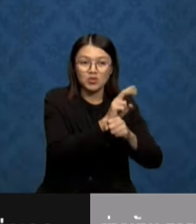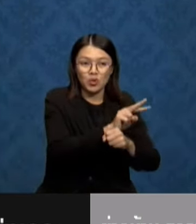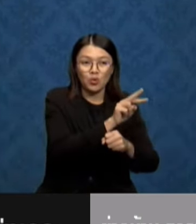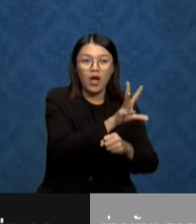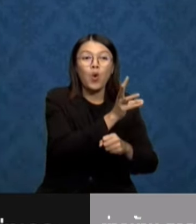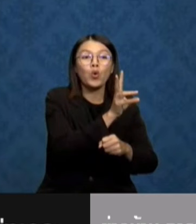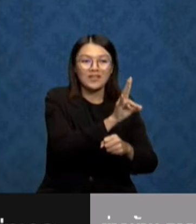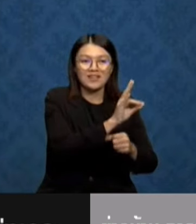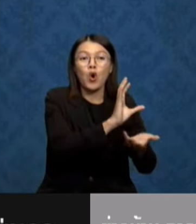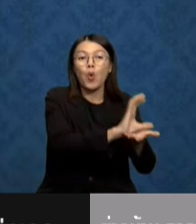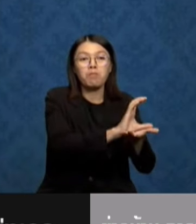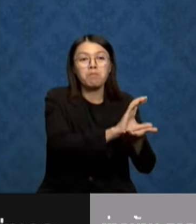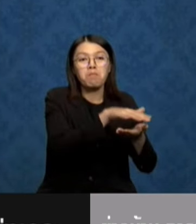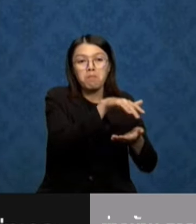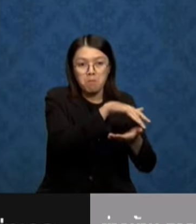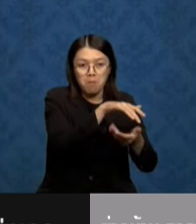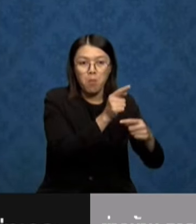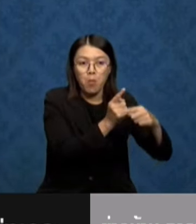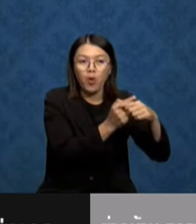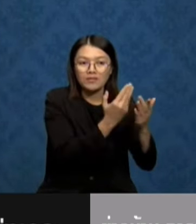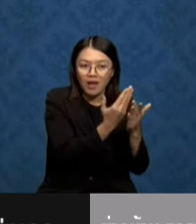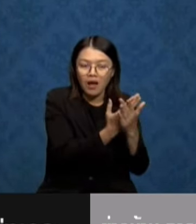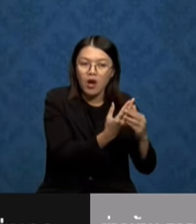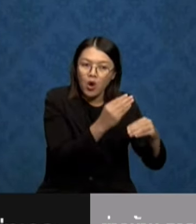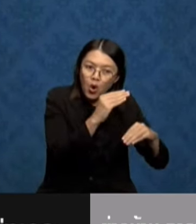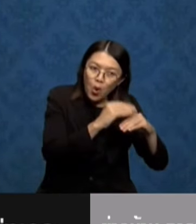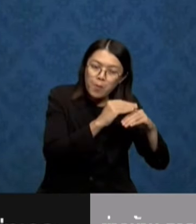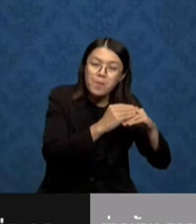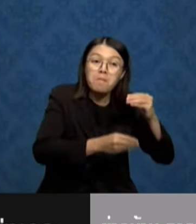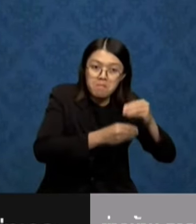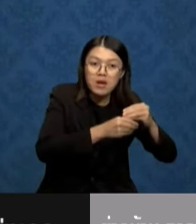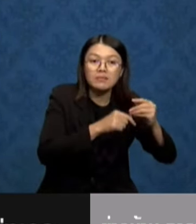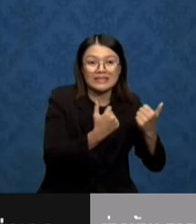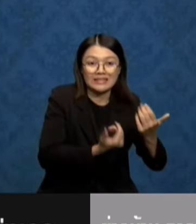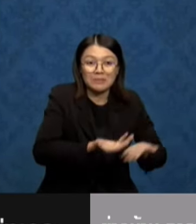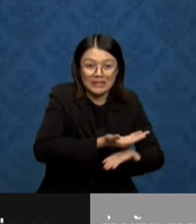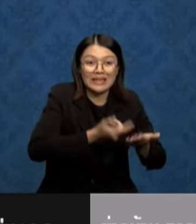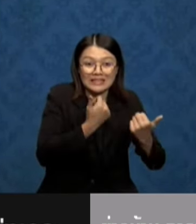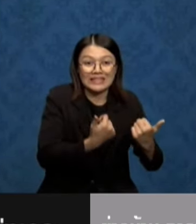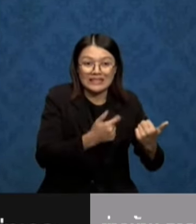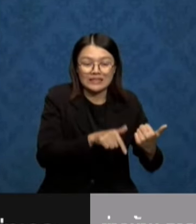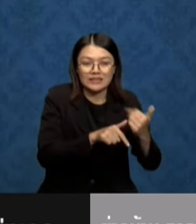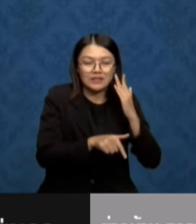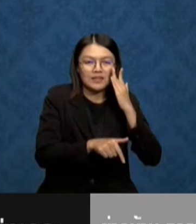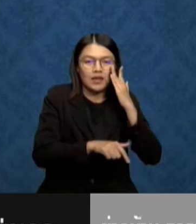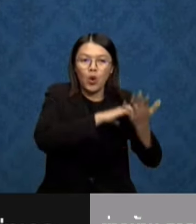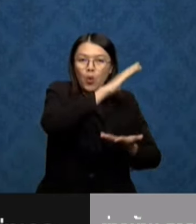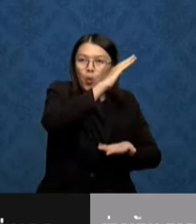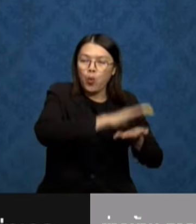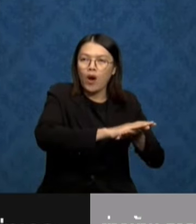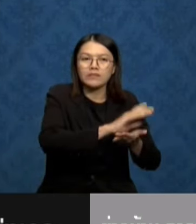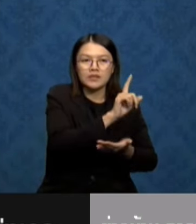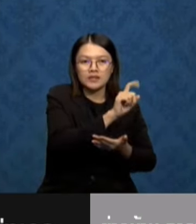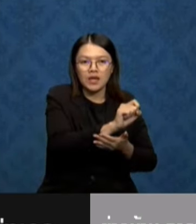ถานการณ์ของงบประมาณเนี่ยมันพบสัญญาณที่เป็นอันตรายคือส่วนรายจ่ายดอกเบี้ยเนี่ยมันสู